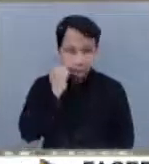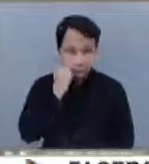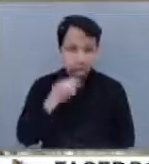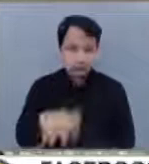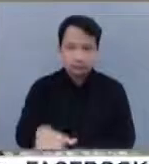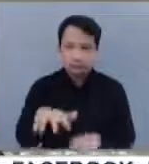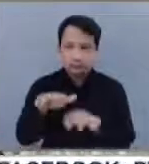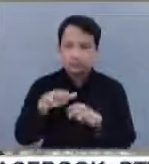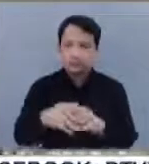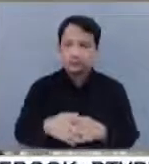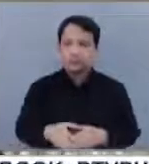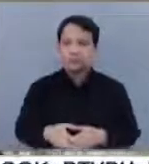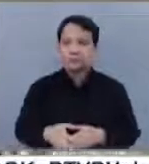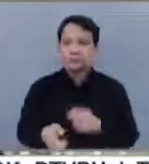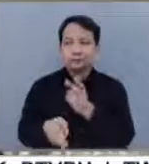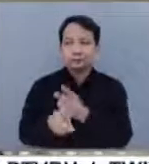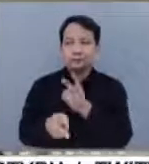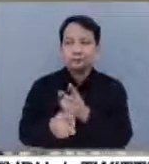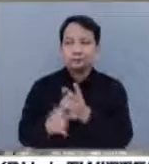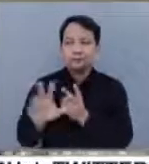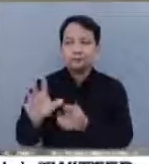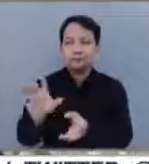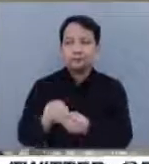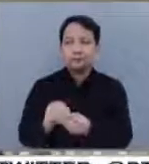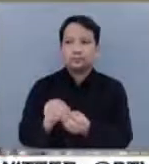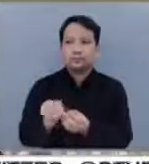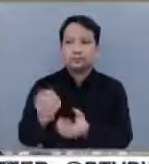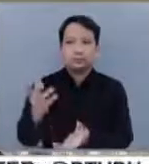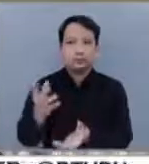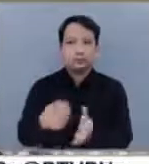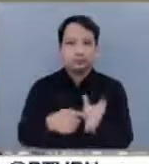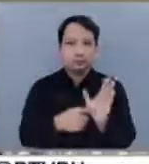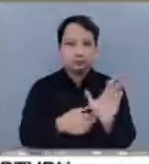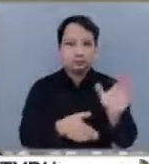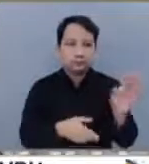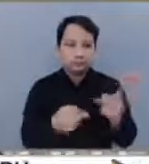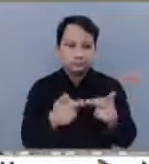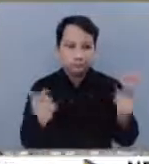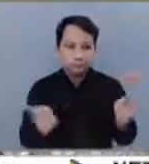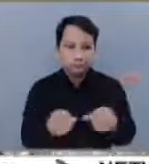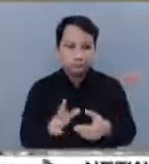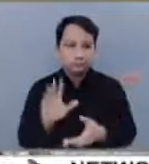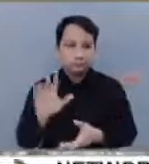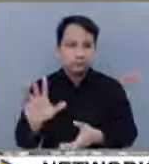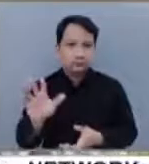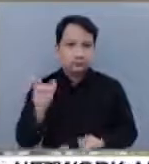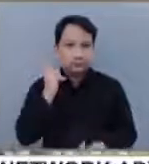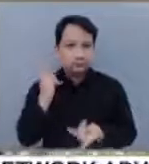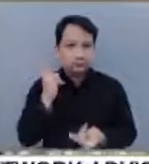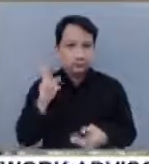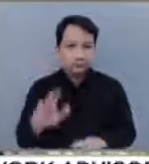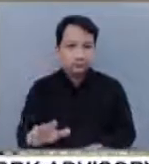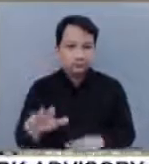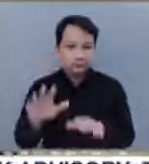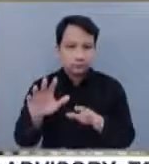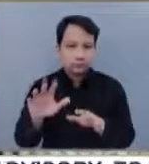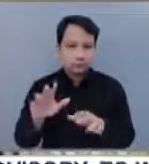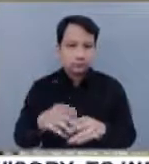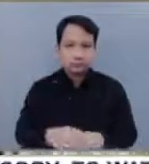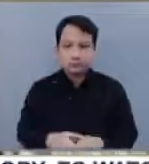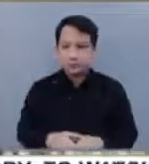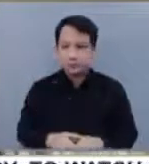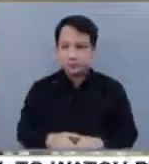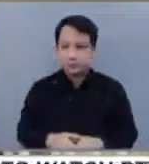so mag-ingat po tayo, lalo na sa mga lugar na napakataas po ng baha, huwag na pong lalabas